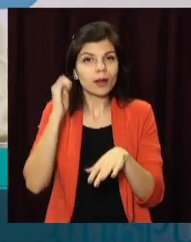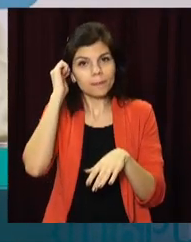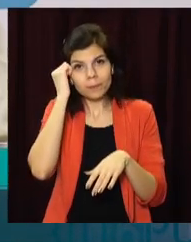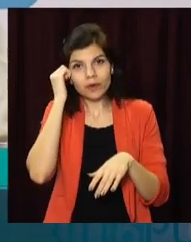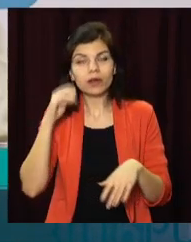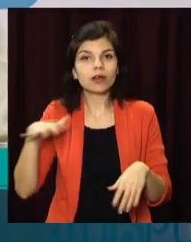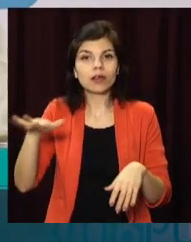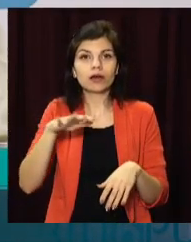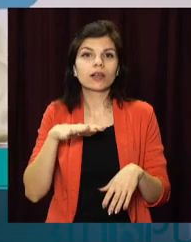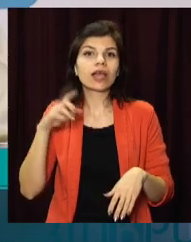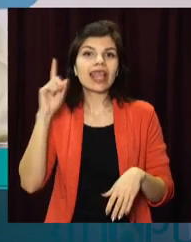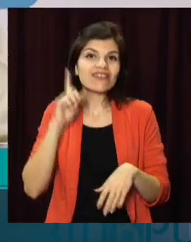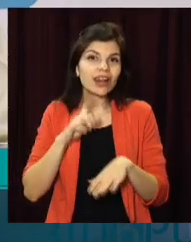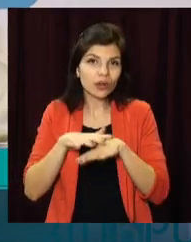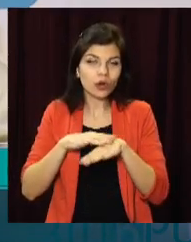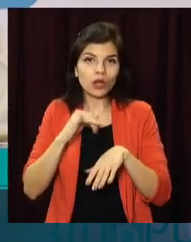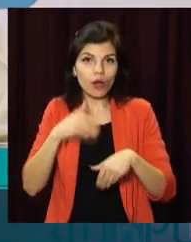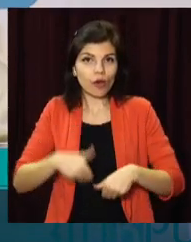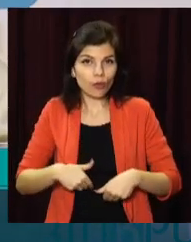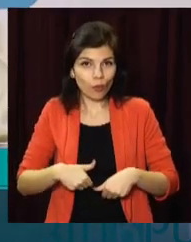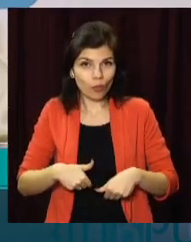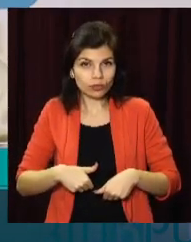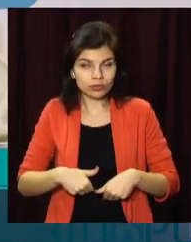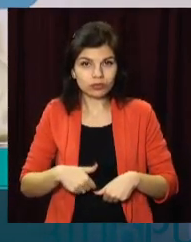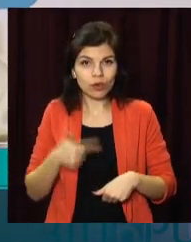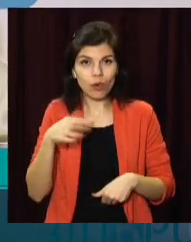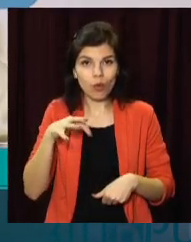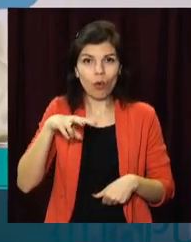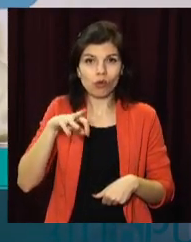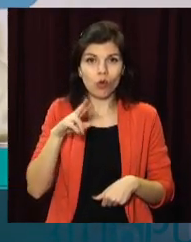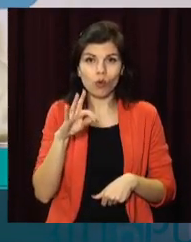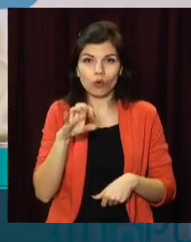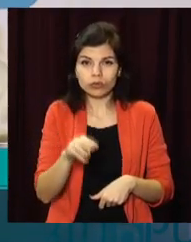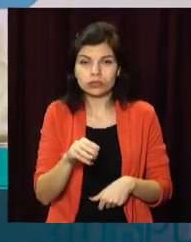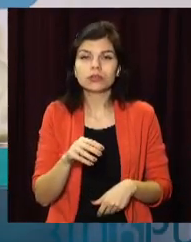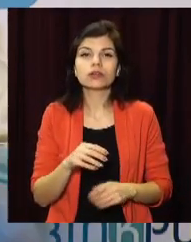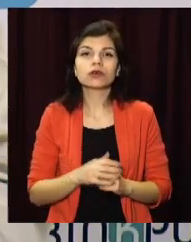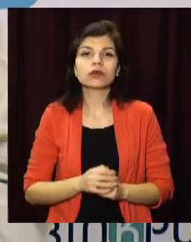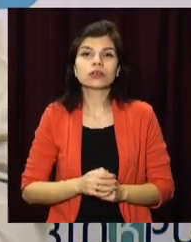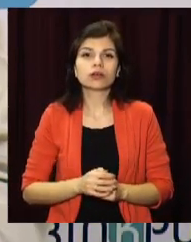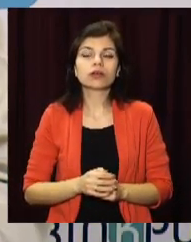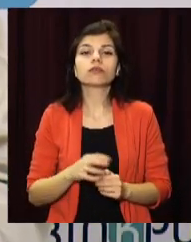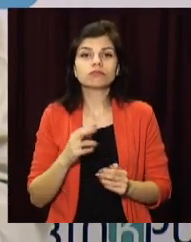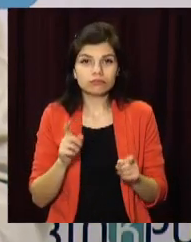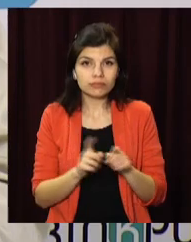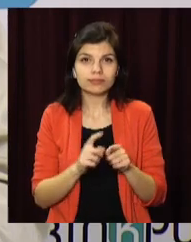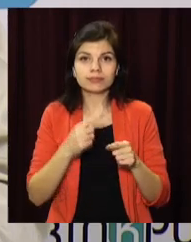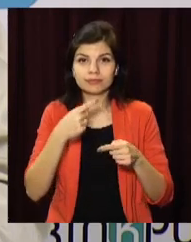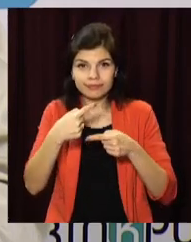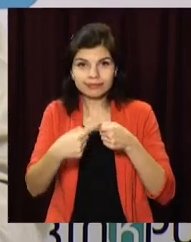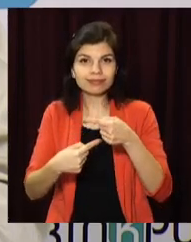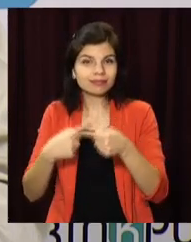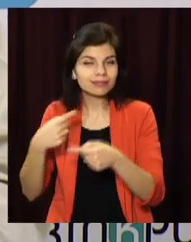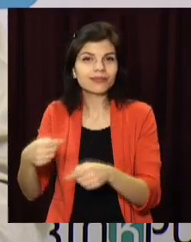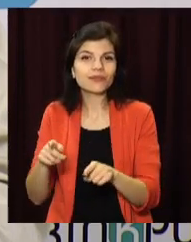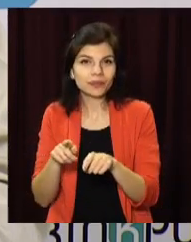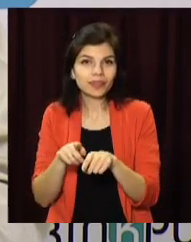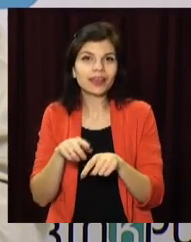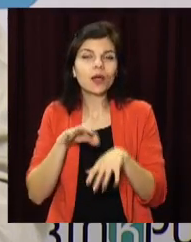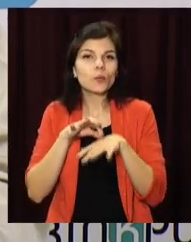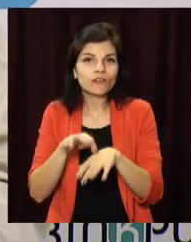в Музеї пам'яті єврейського народу та Голокосту в Україні церемонію пам'яті, в якій, ну, знов-таки традиційно